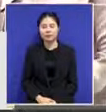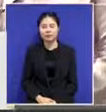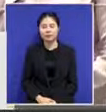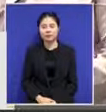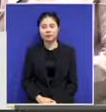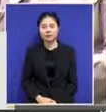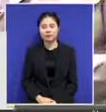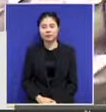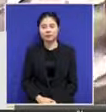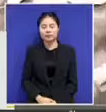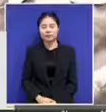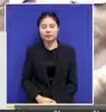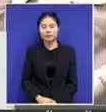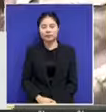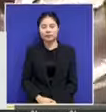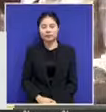พลเอกประยุทธ์จันทร์โอชาครับ